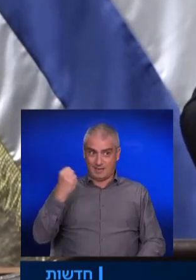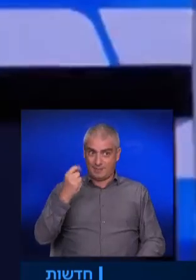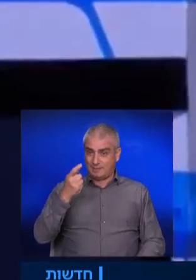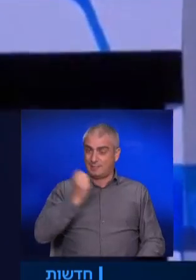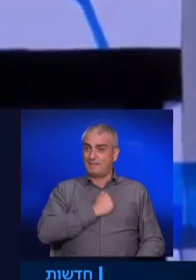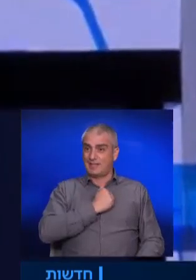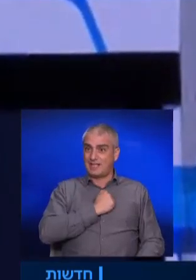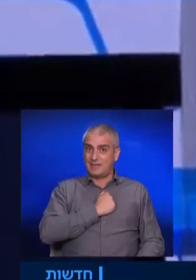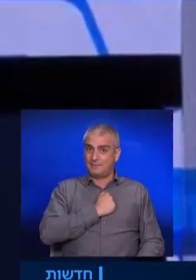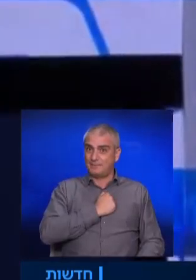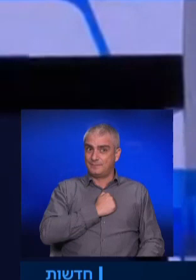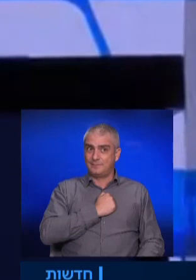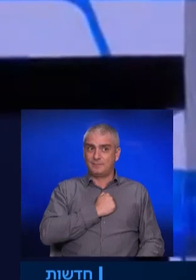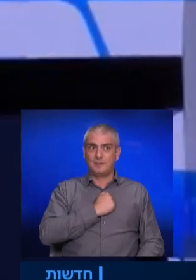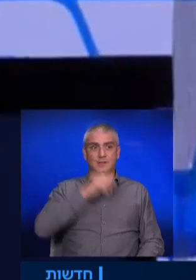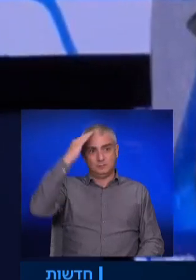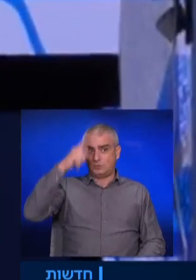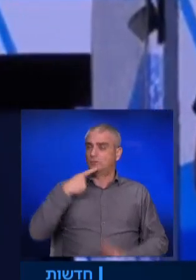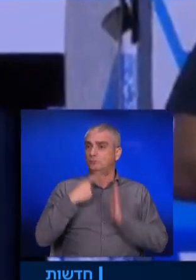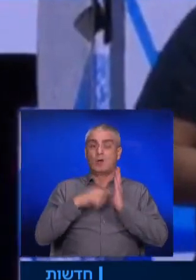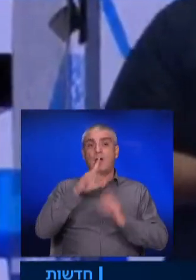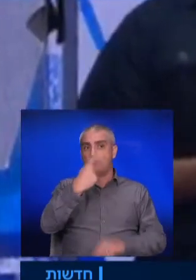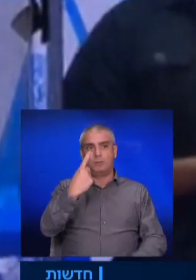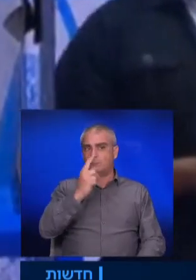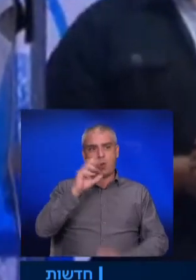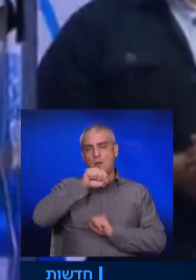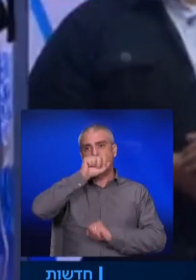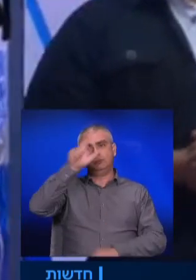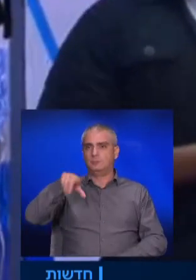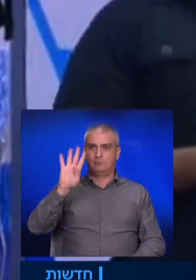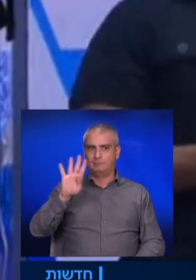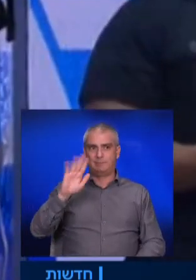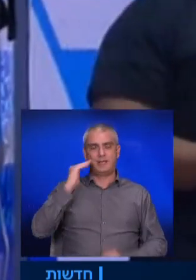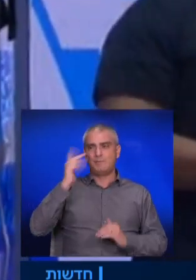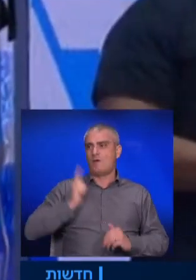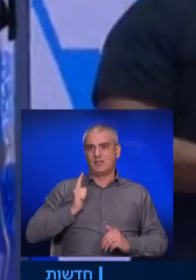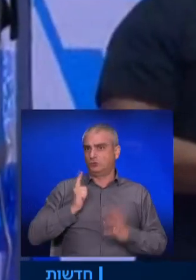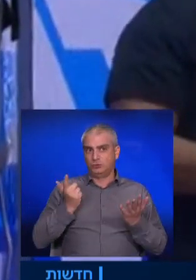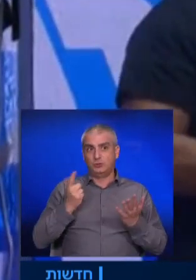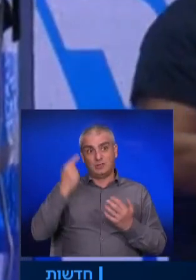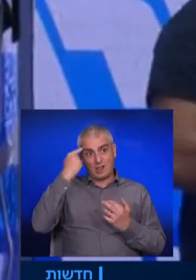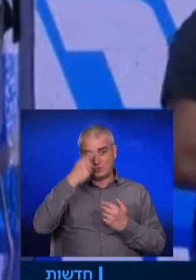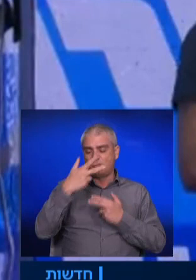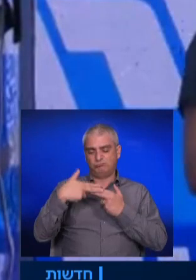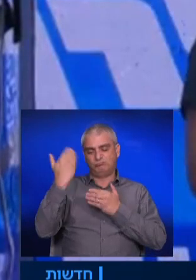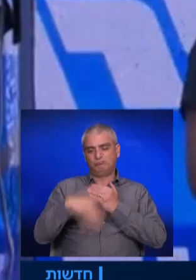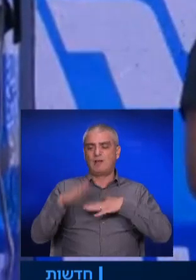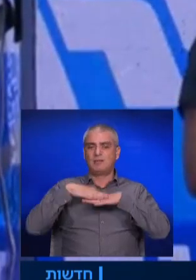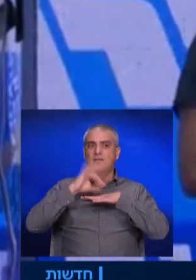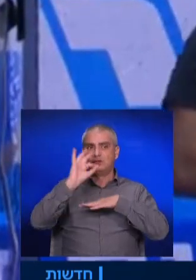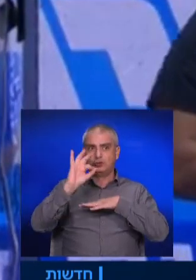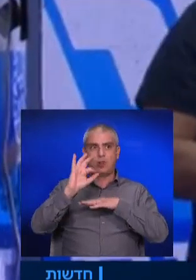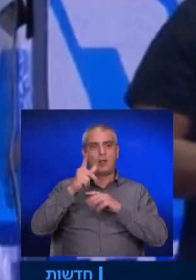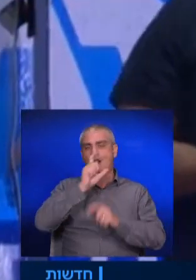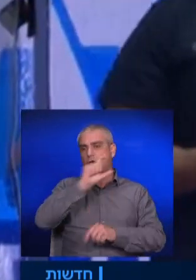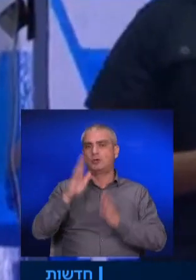והדתיים. סמוטריץ' מגלה שגם הוא אינו מעריץ של נתניהו ברמה האישית, להערכתו הוא יסיים את תפקידו על ידי הרשעה בבית המשפט